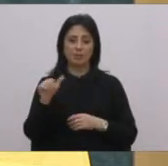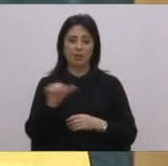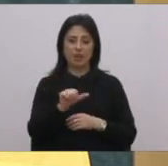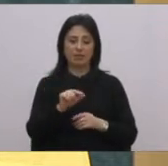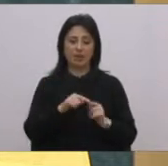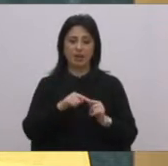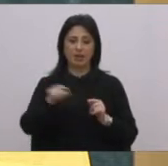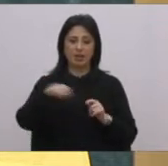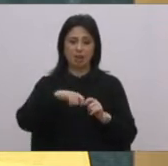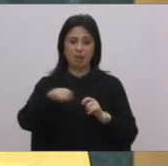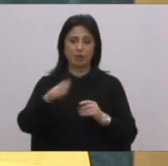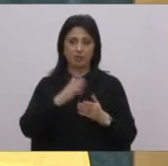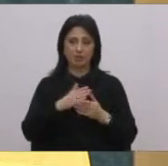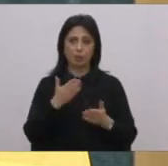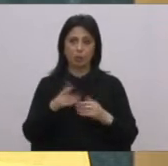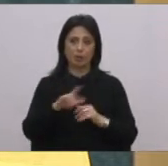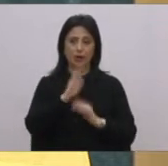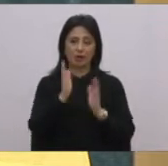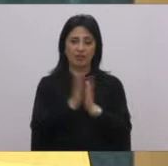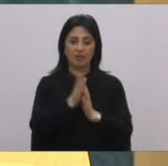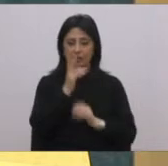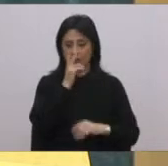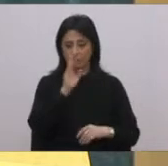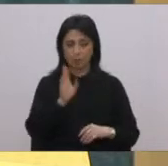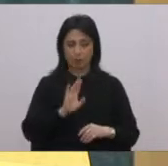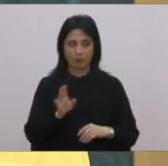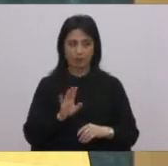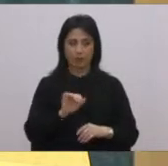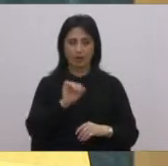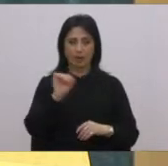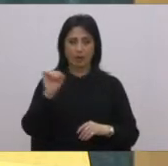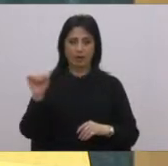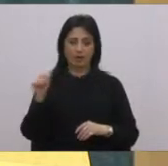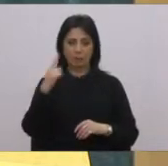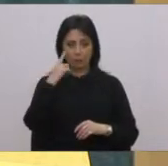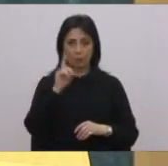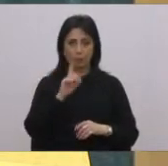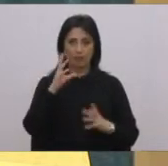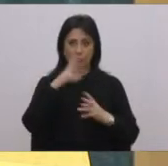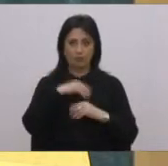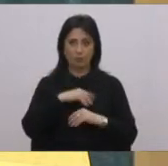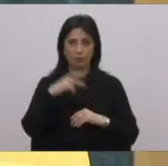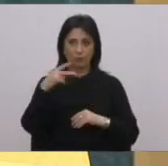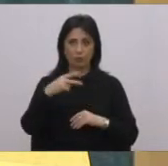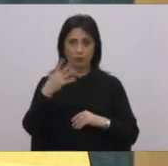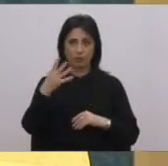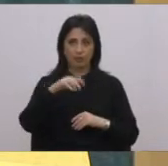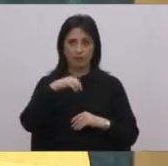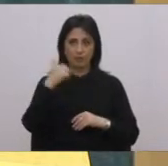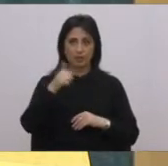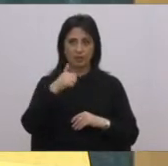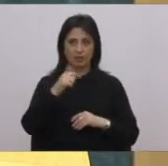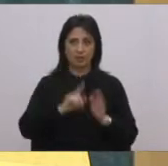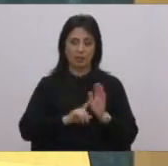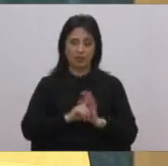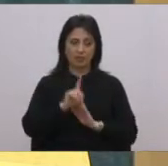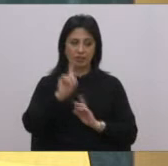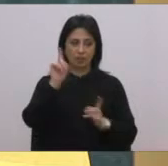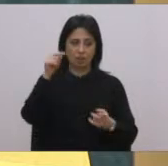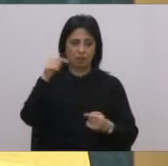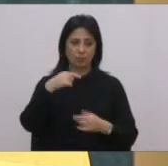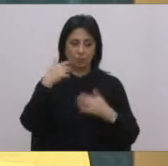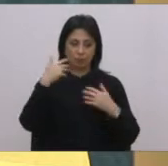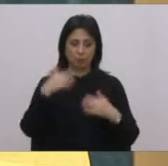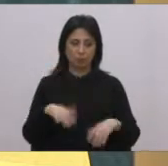კილომეტრიან მონაკვეთში არის, თუმცა ამ ყველაფრის მიუხედავად ვფიქრობ, რომ მოვახერხებთ, რომ 2024 წელს დავიწყოთ და შესაბამისად